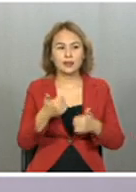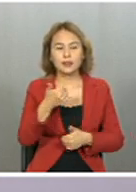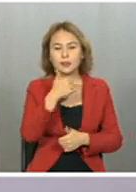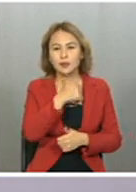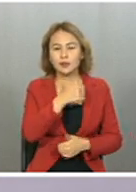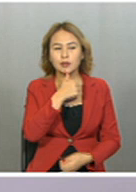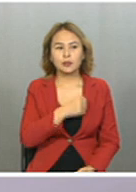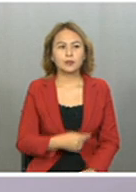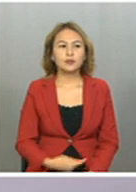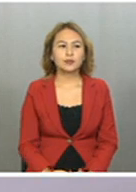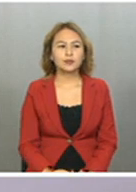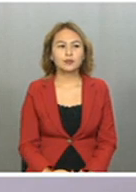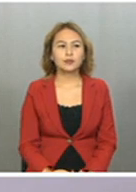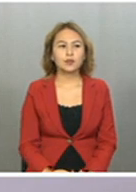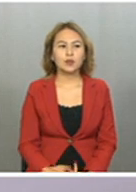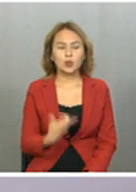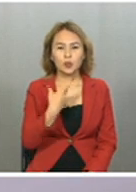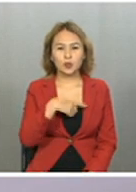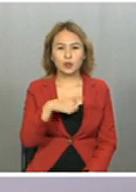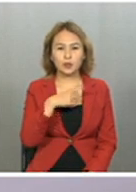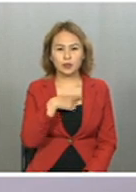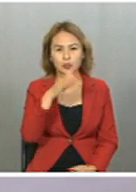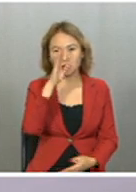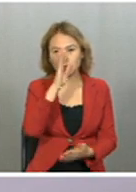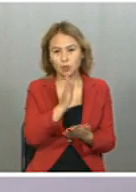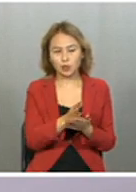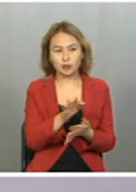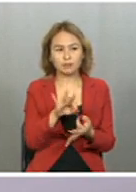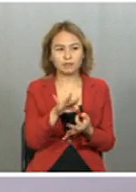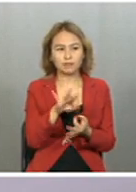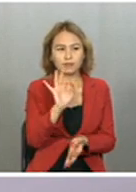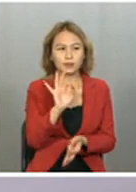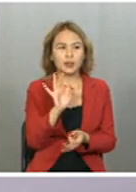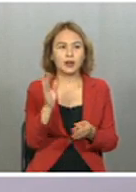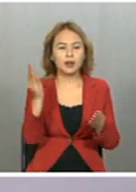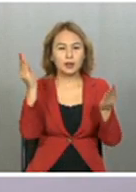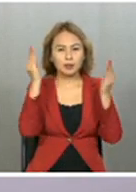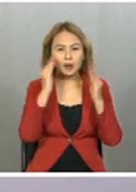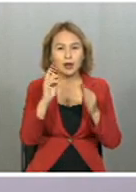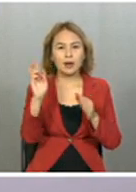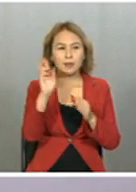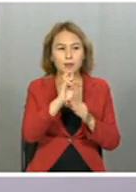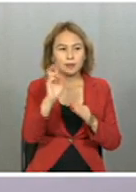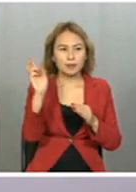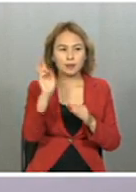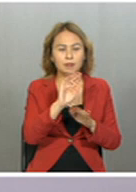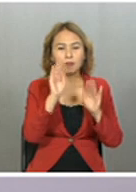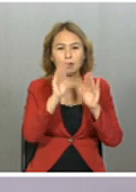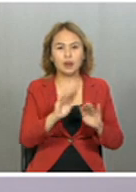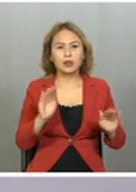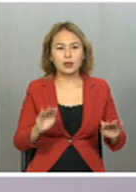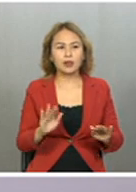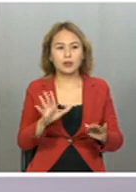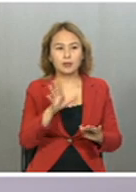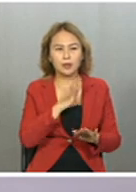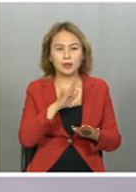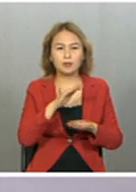көріңіздер. Өзіне шапшақ, киген қалпағы аппақ, балалар тұр